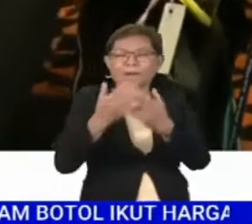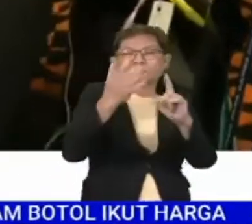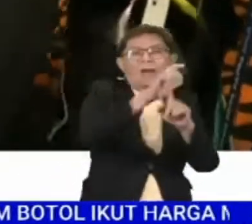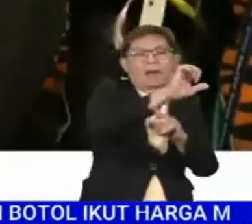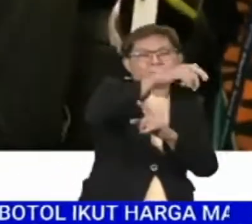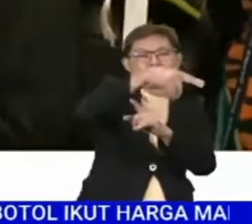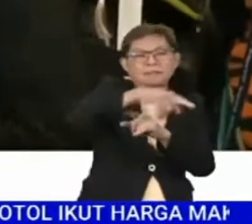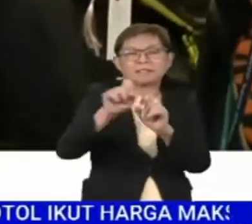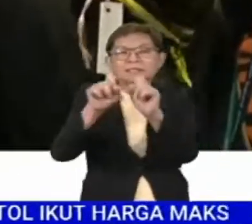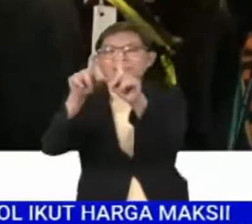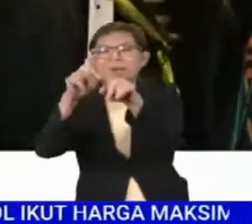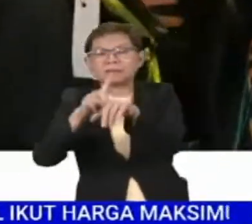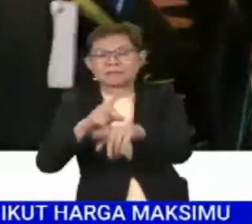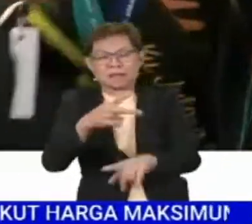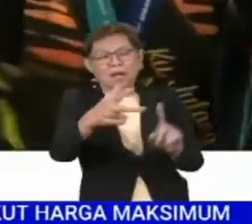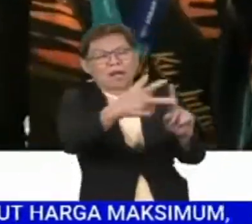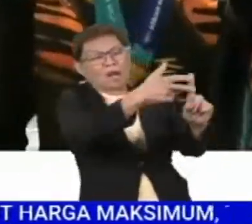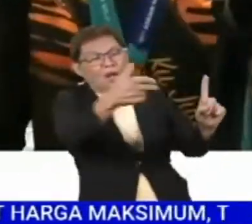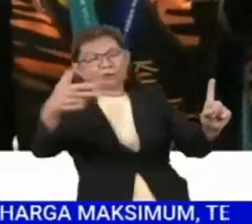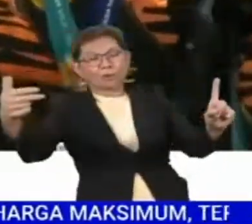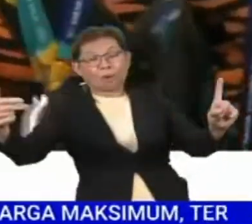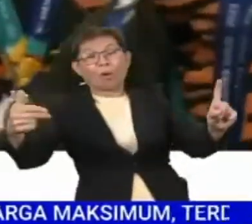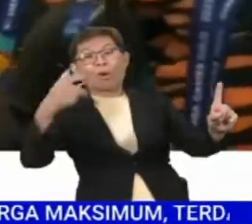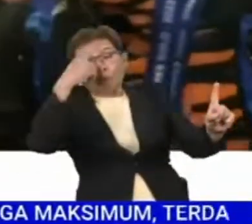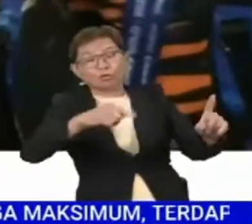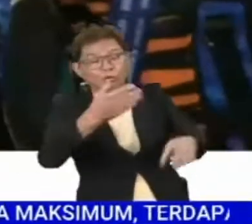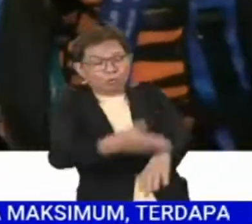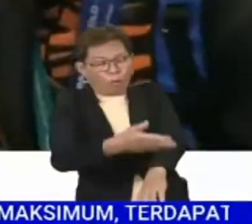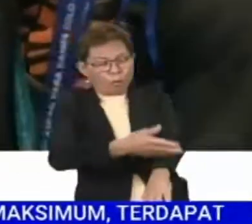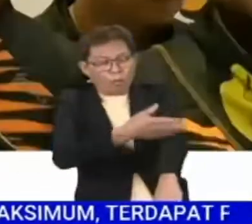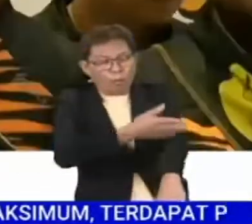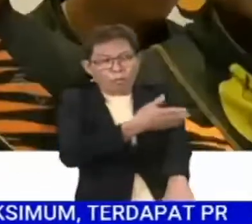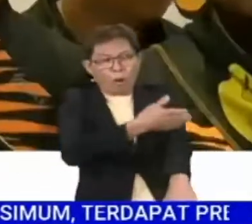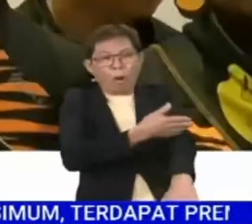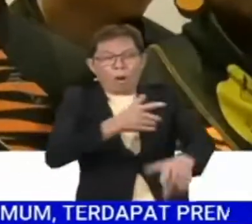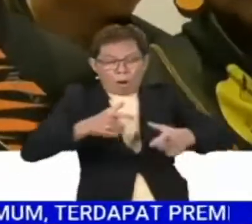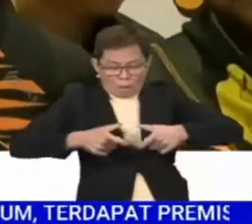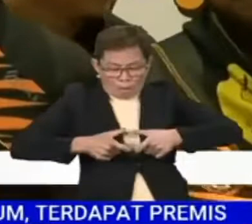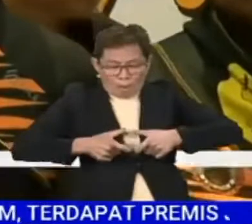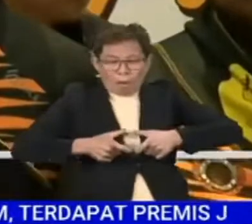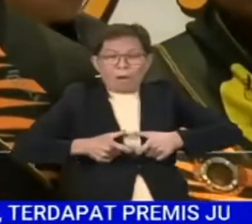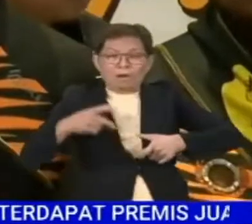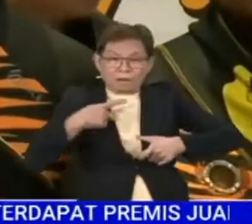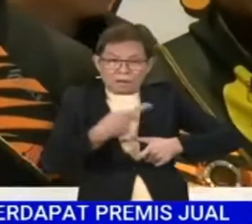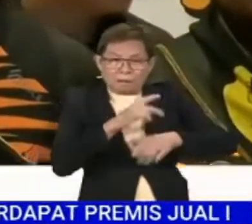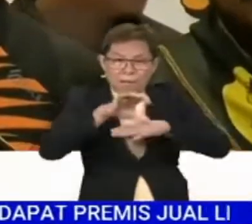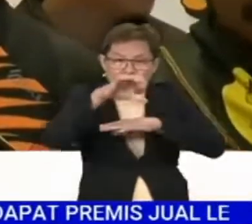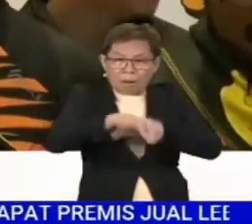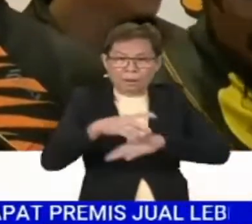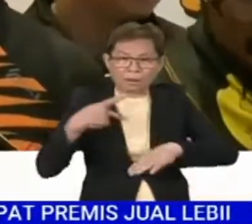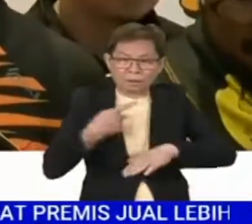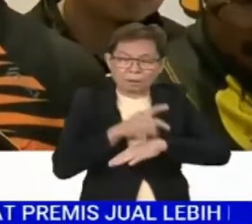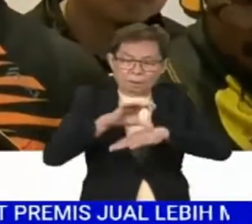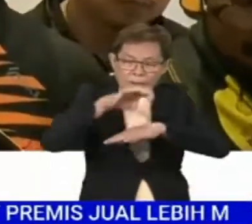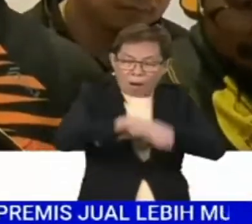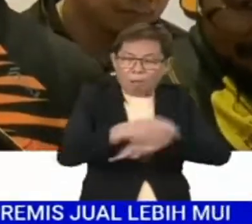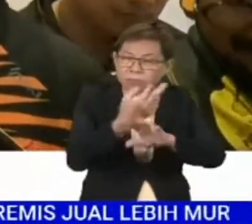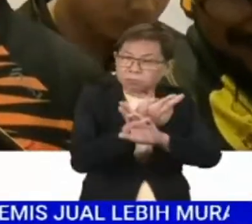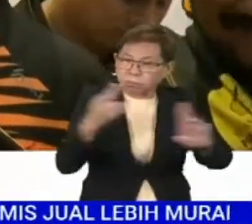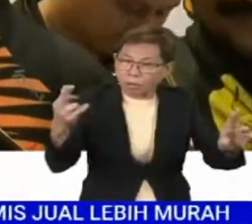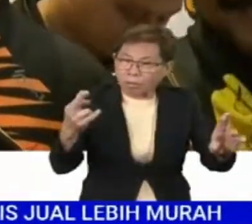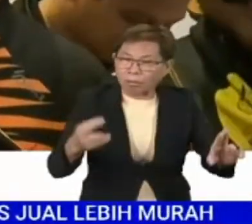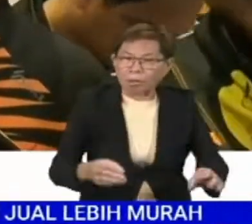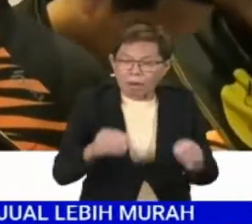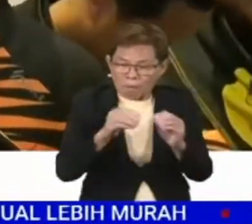biji ke-11 di Solo Indonesia sebagai ke memperbaiki kedudukan pingin jadi kita tetap sebuah potabee mempersiapkan